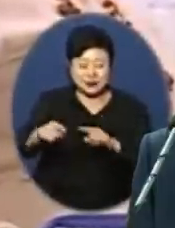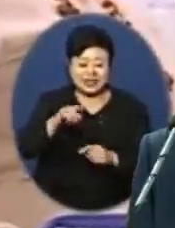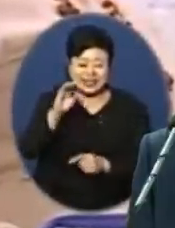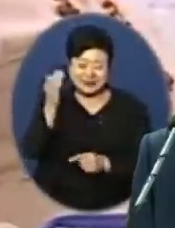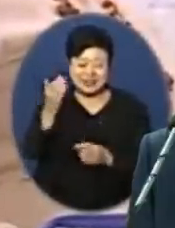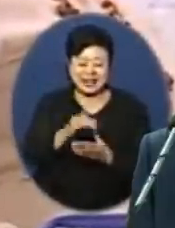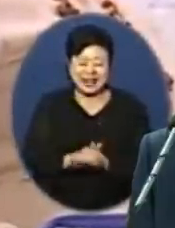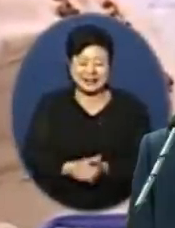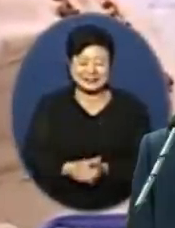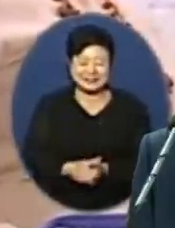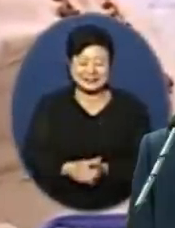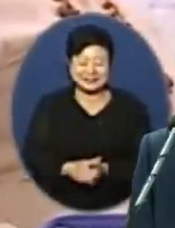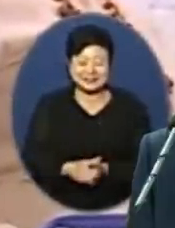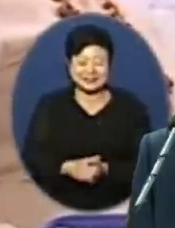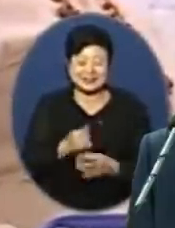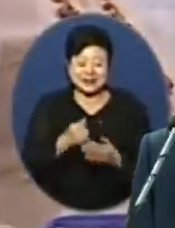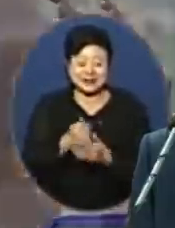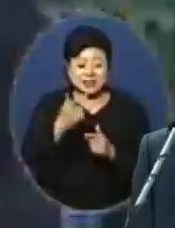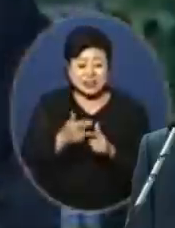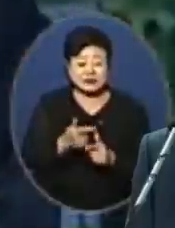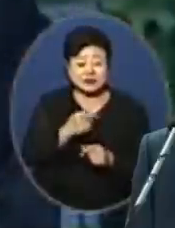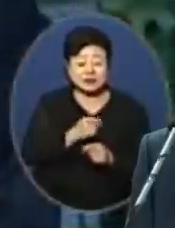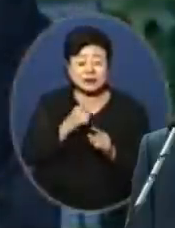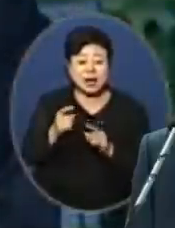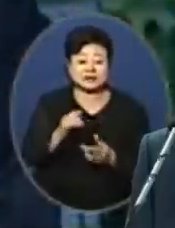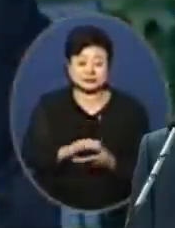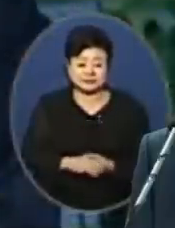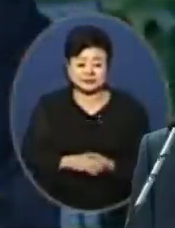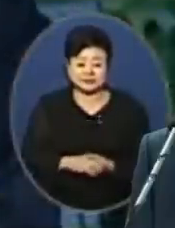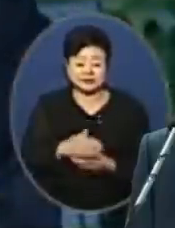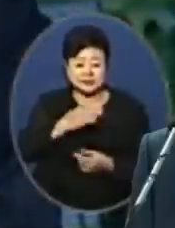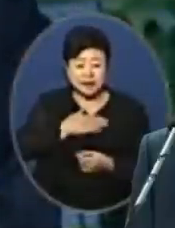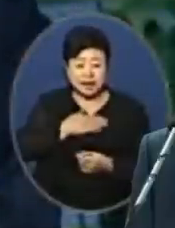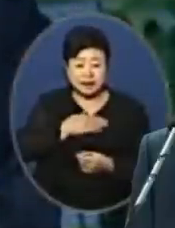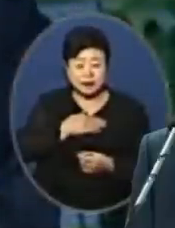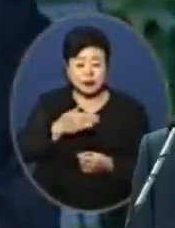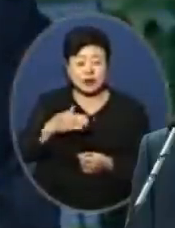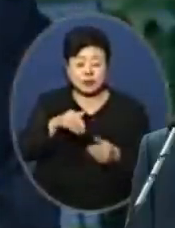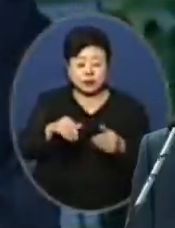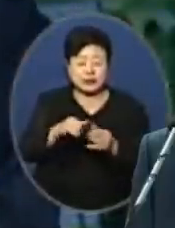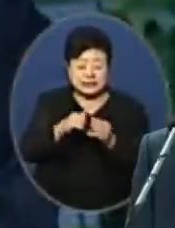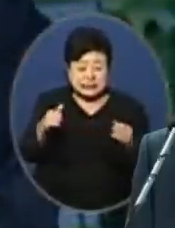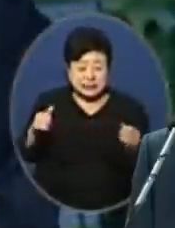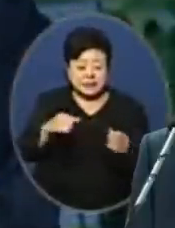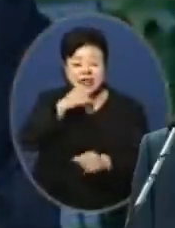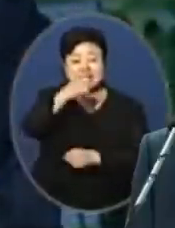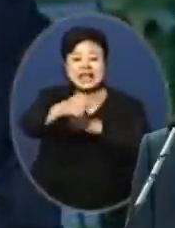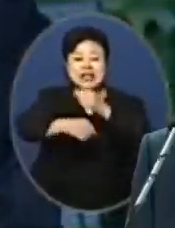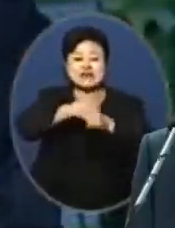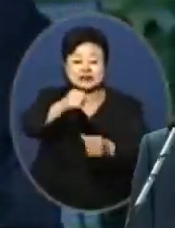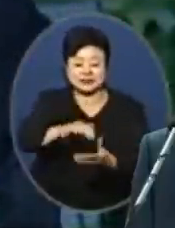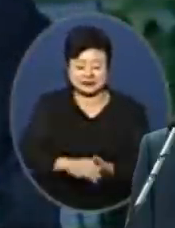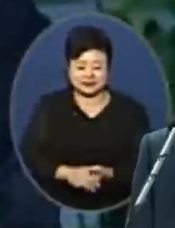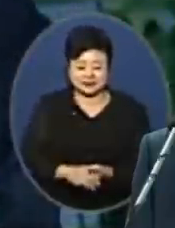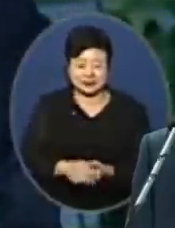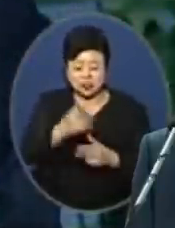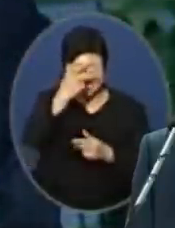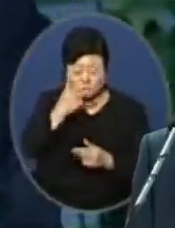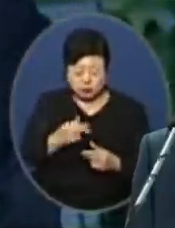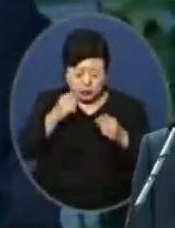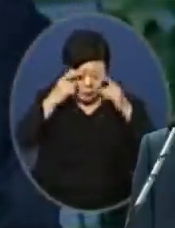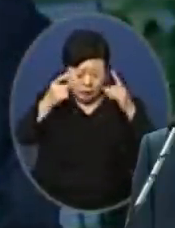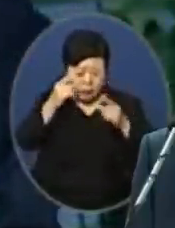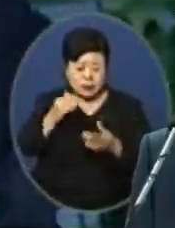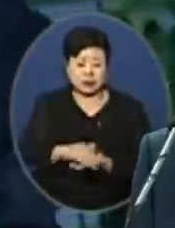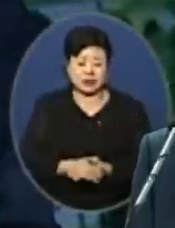된다. 그러므로 예수님이 하신 말씀도 그 말씀입니다. 나를 보내서 포로된 자에게는 자유를, 눈먼 자는